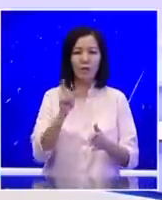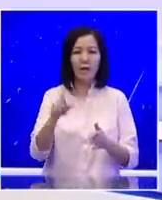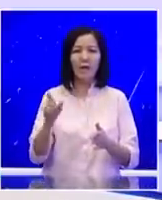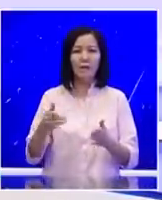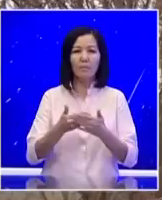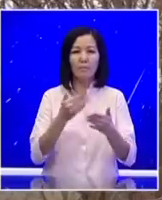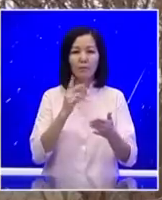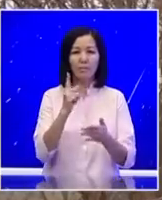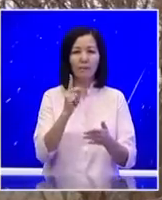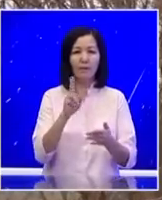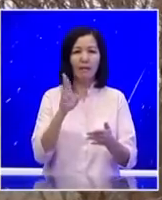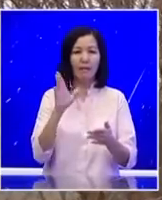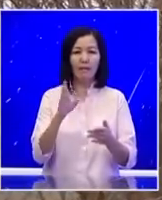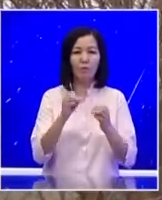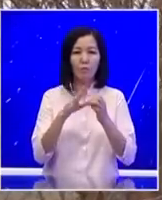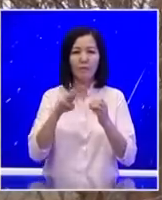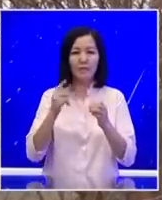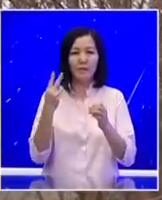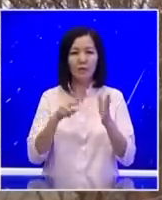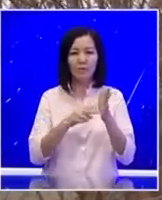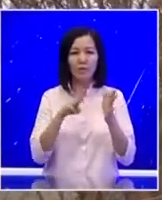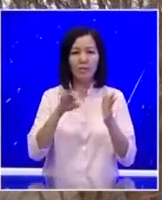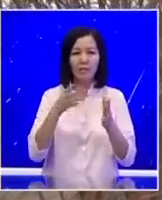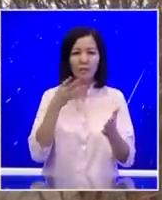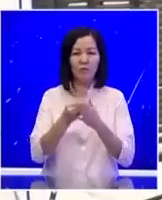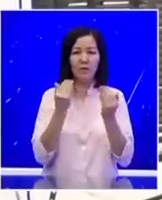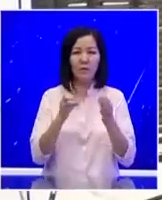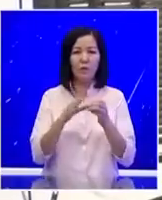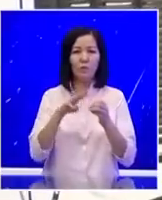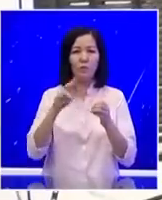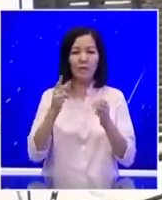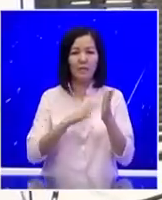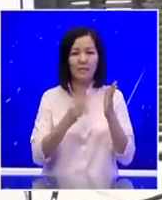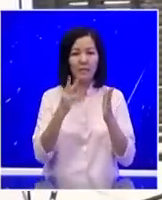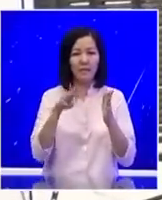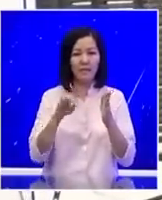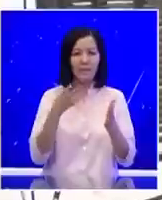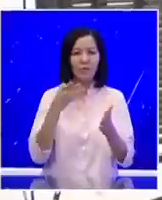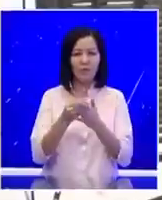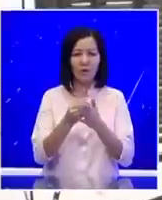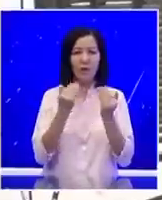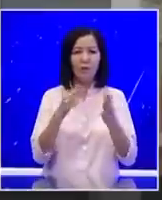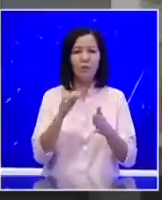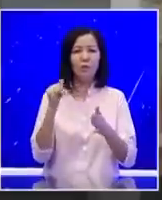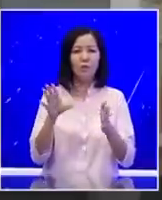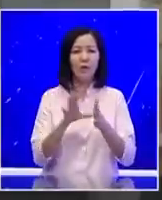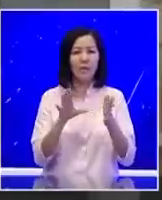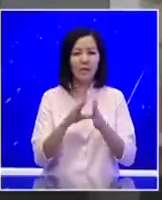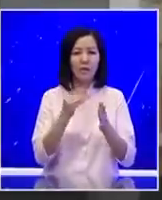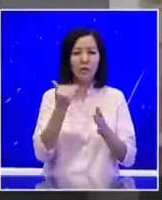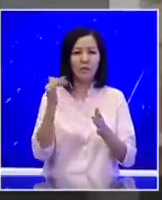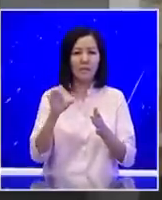бұрын 1 киловатт үшін 15 теңге 27 тиын төлесе, енді 14 теңге 82 тиын төлейді. Бұл туралы Жетсу